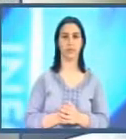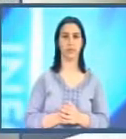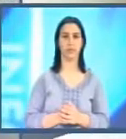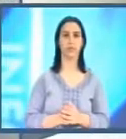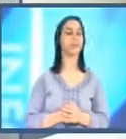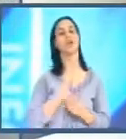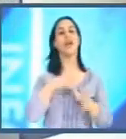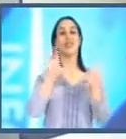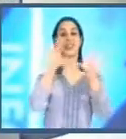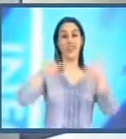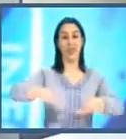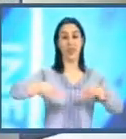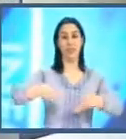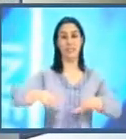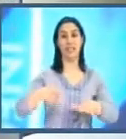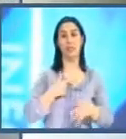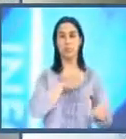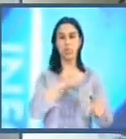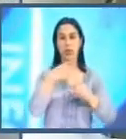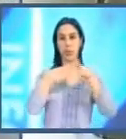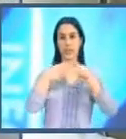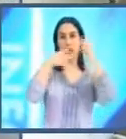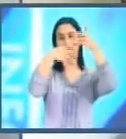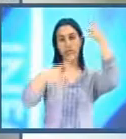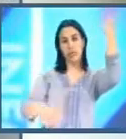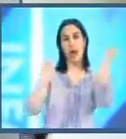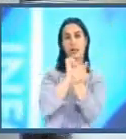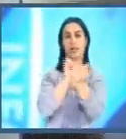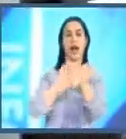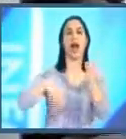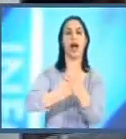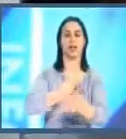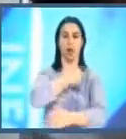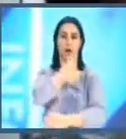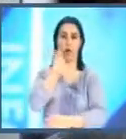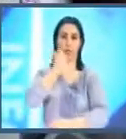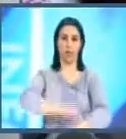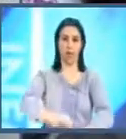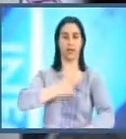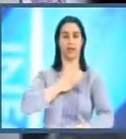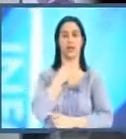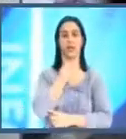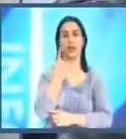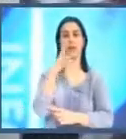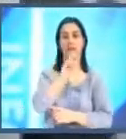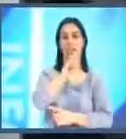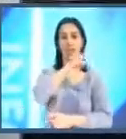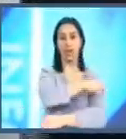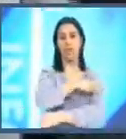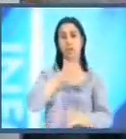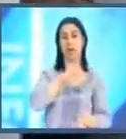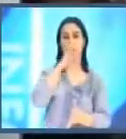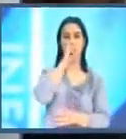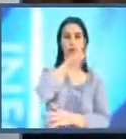Prop de 10 mesos és el temps que com a mitjana s'ha d'esperar per operar-se a l'Hospital de Viladecans, una xifra semblant a la del